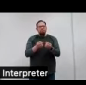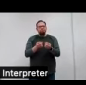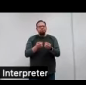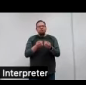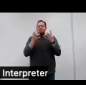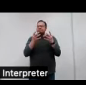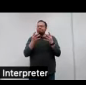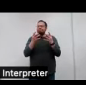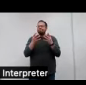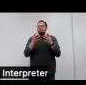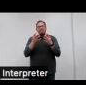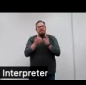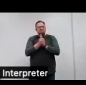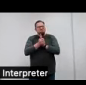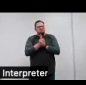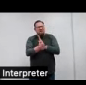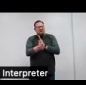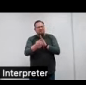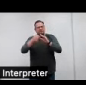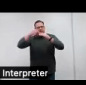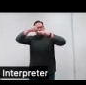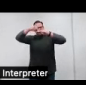وهذه سفن من الحرب لاختبار.